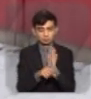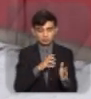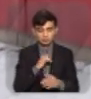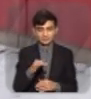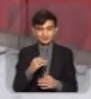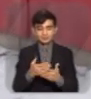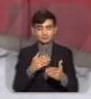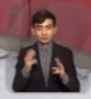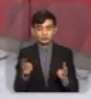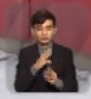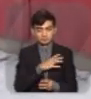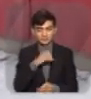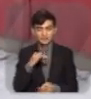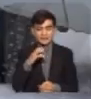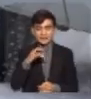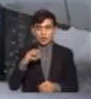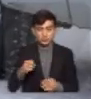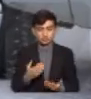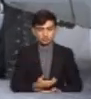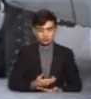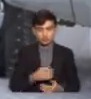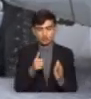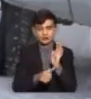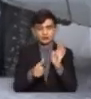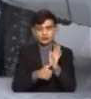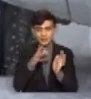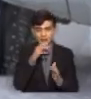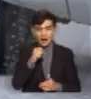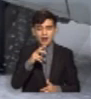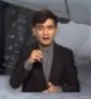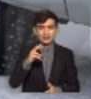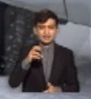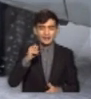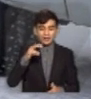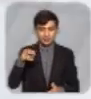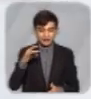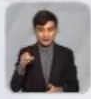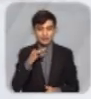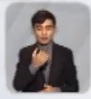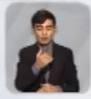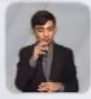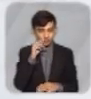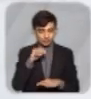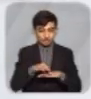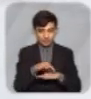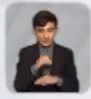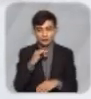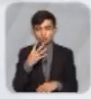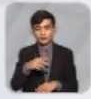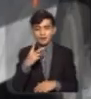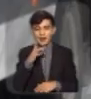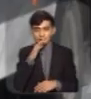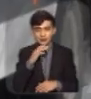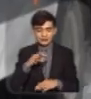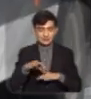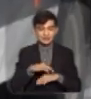Погибшими оказались жители села 66-летний Александр Запрометов, его супруга и 42-летний сын. Глава